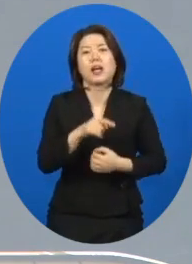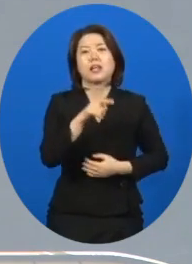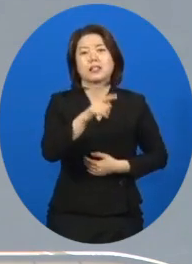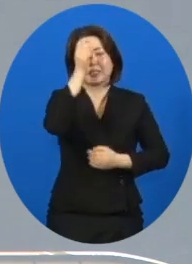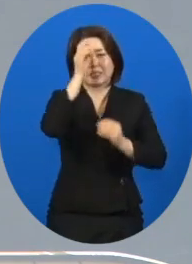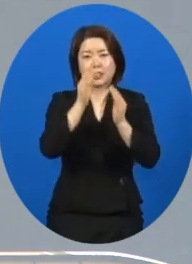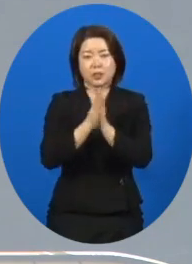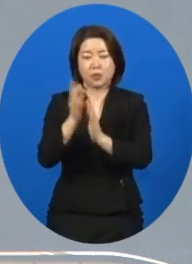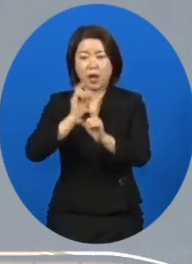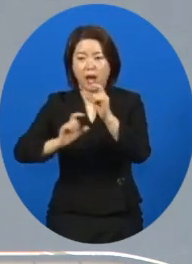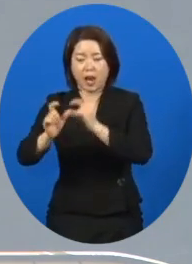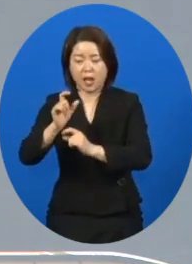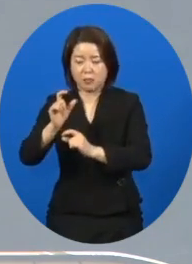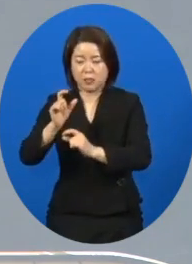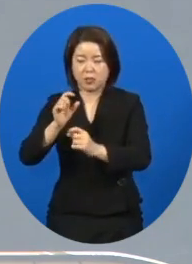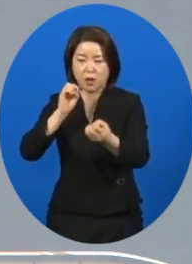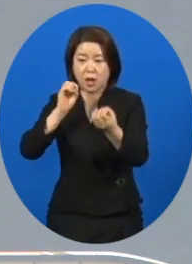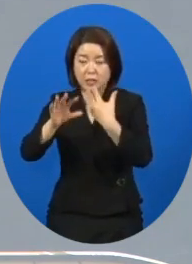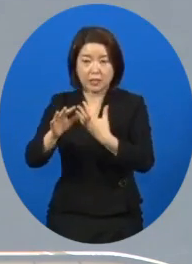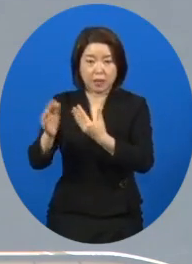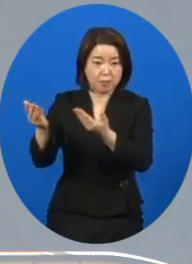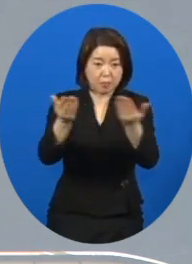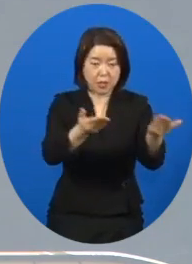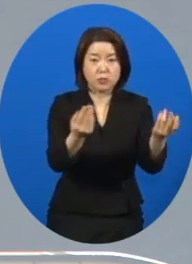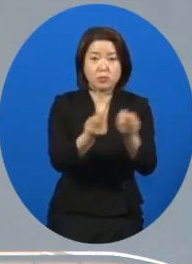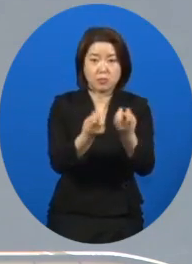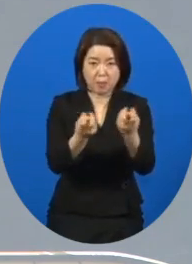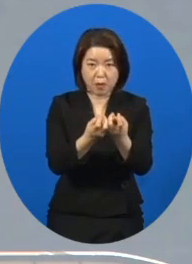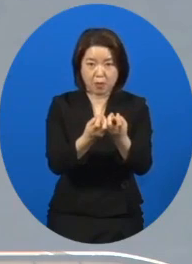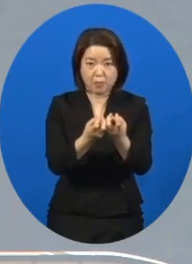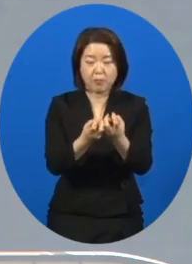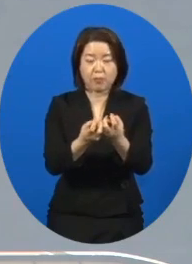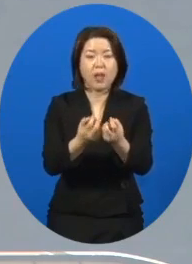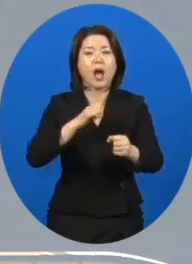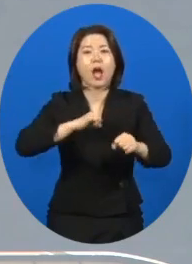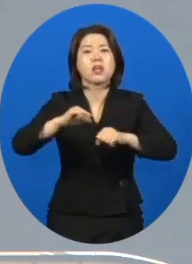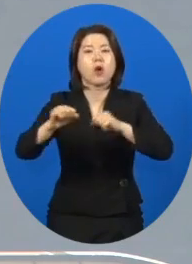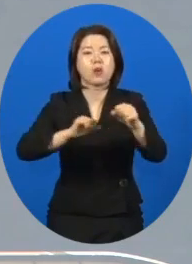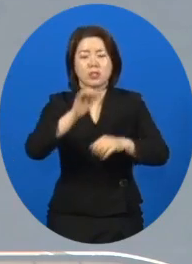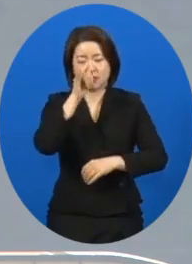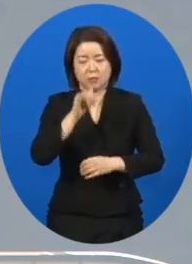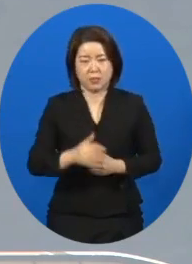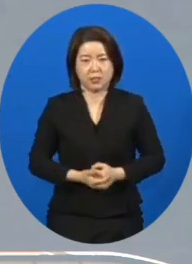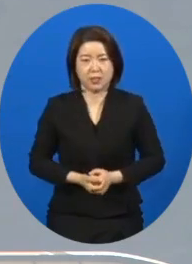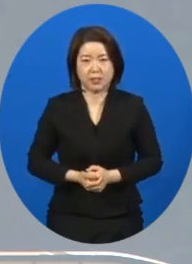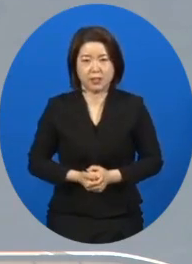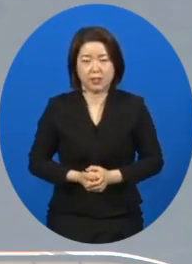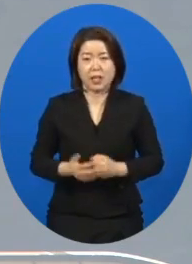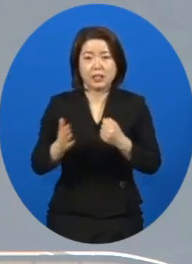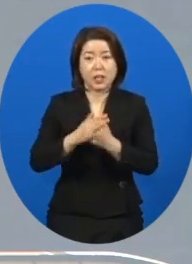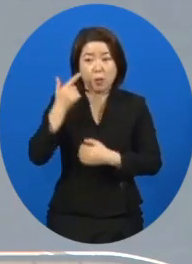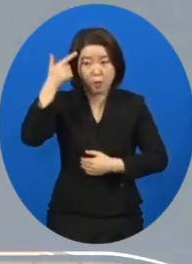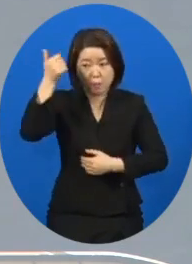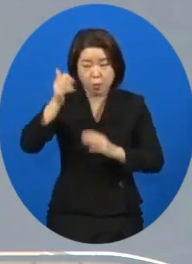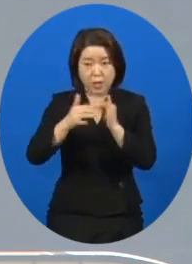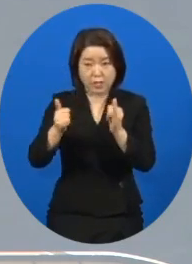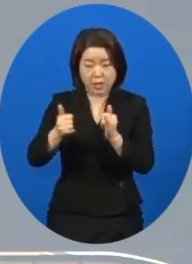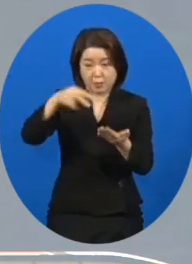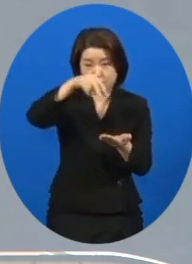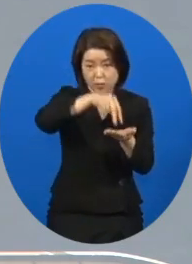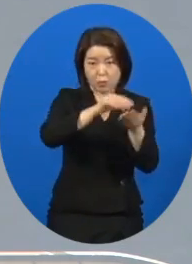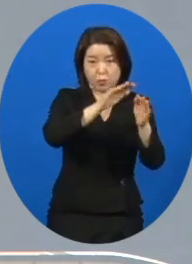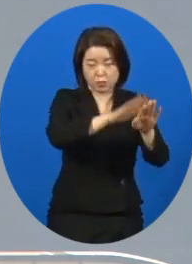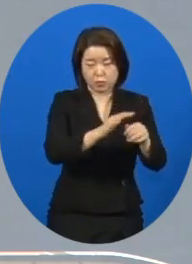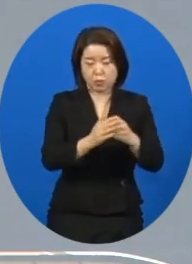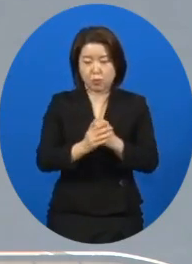기도에 하나님이 응답하시는 방법으로 하나님이 역사하십니다. 그래서 목회자를 세우고